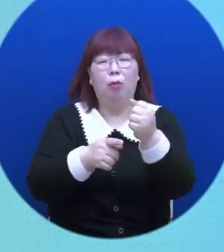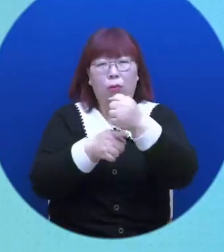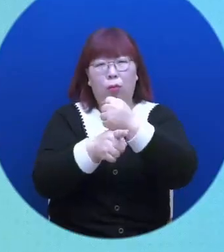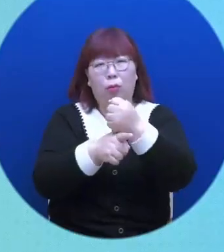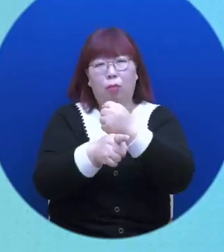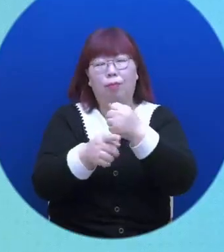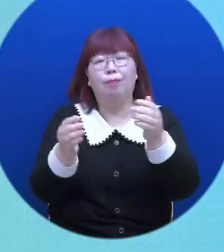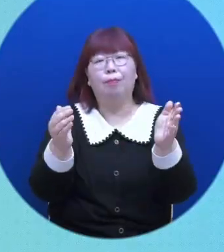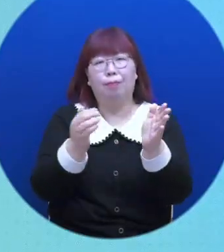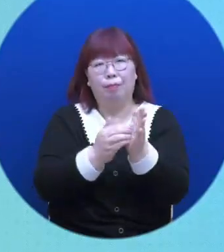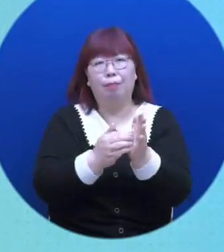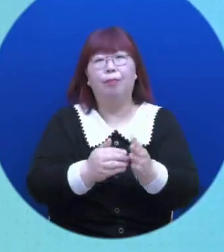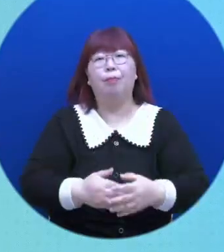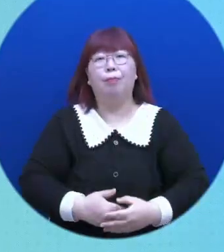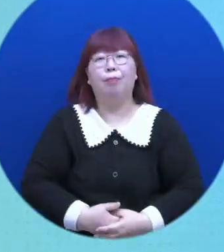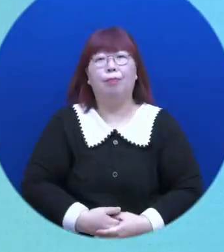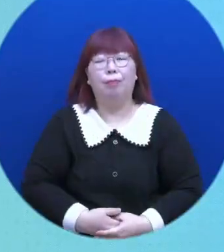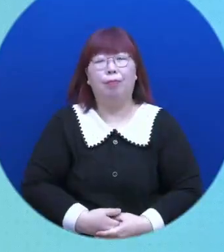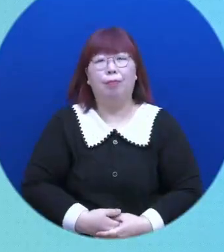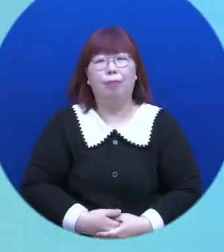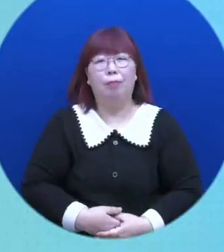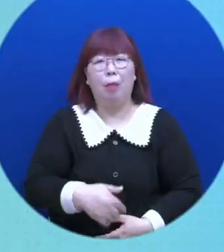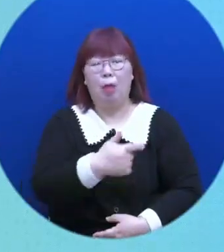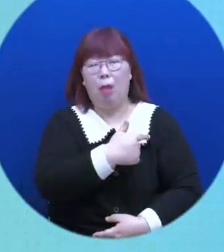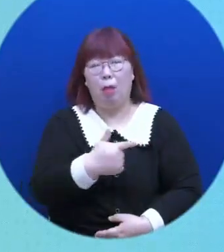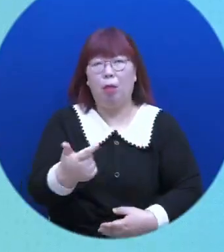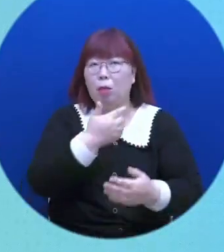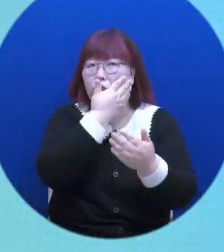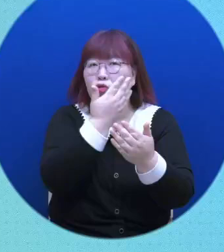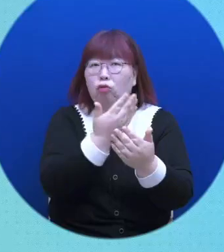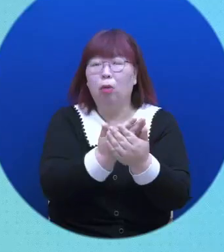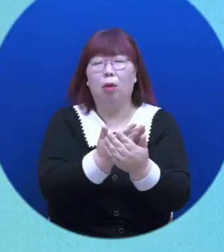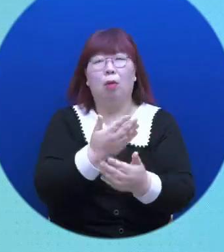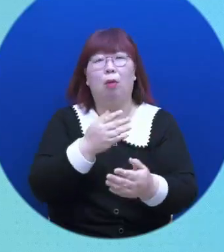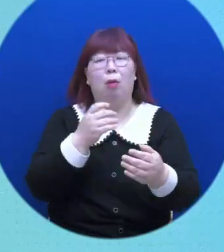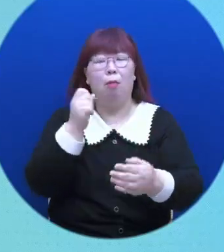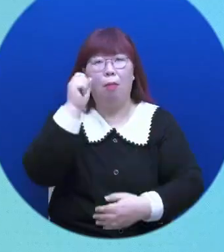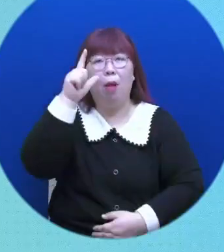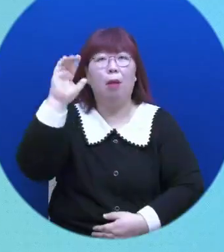조사하면서 굉장히 중요한 사실을 발견하게 됩니다.